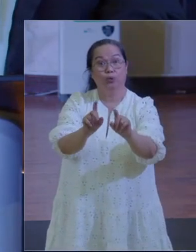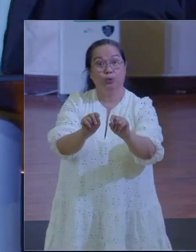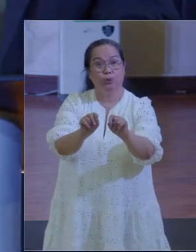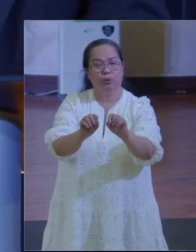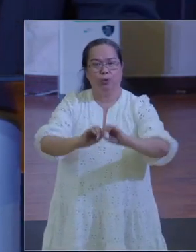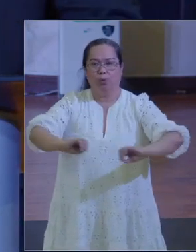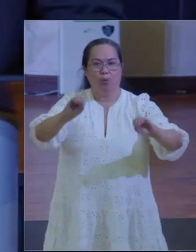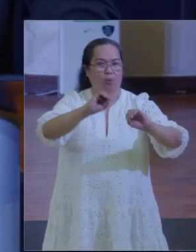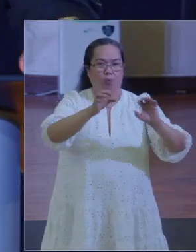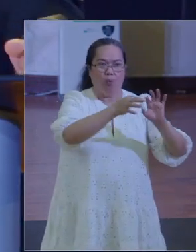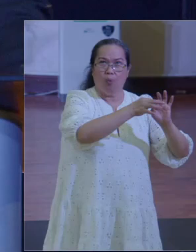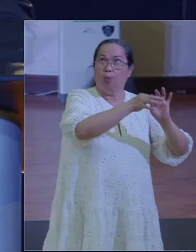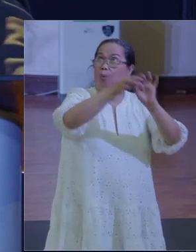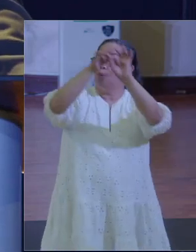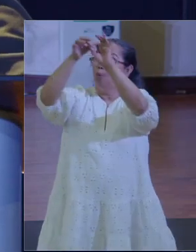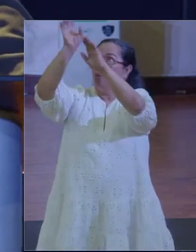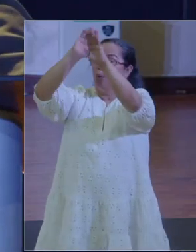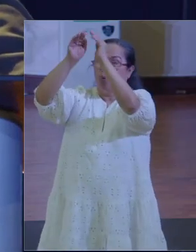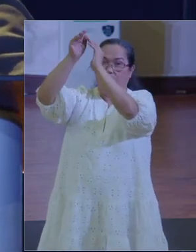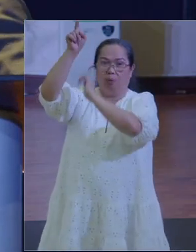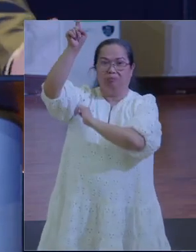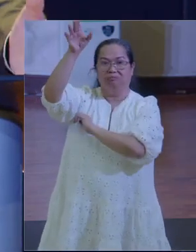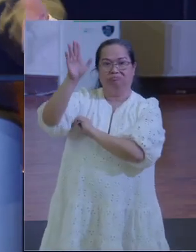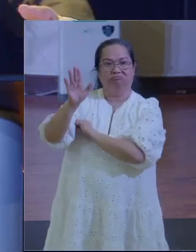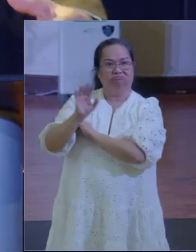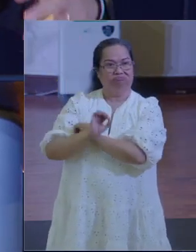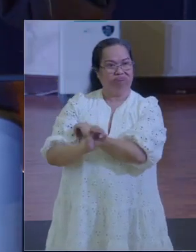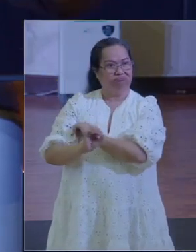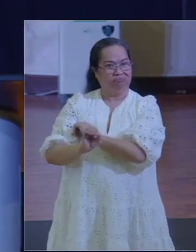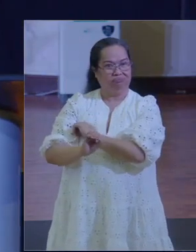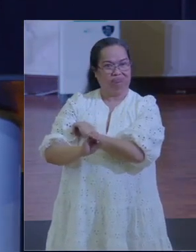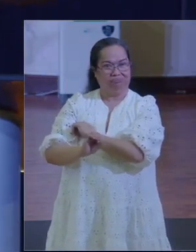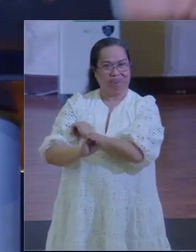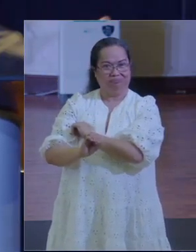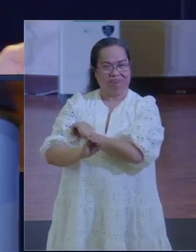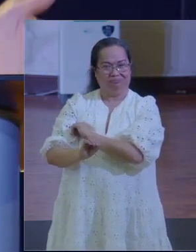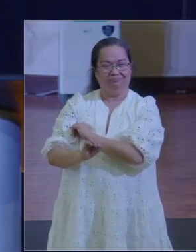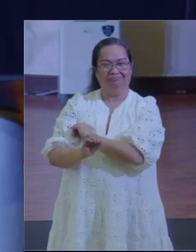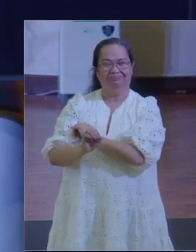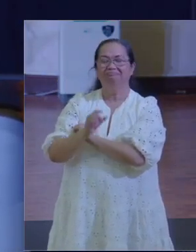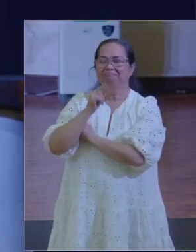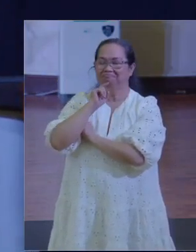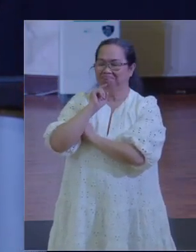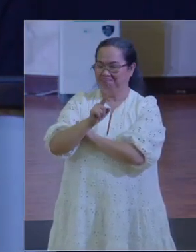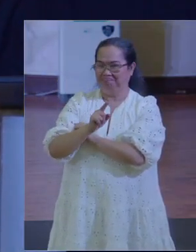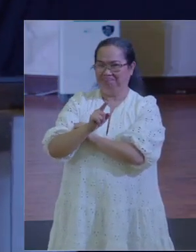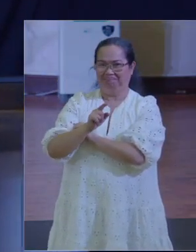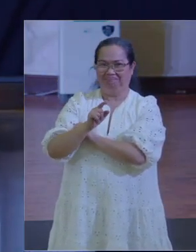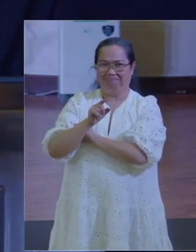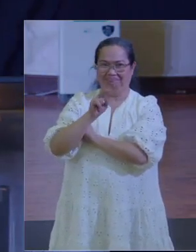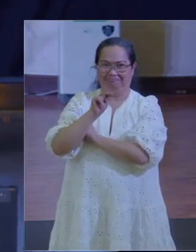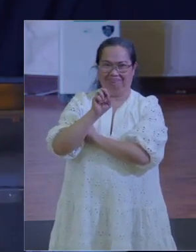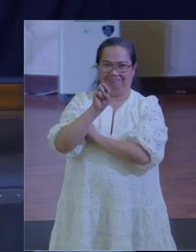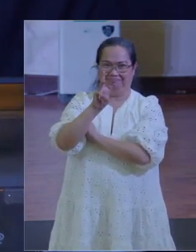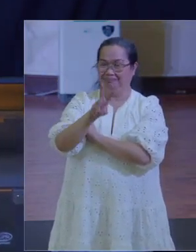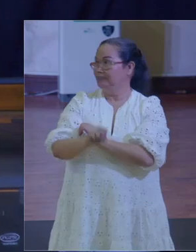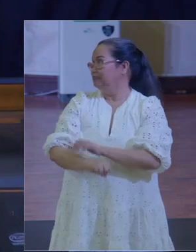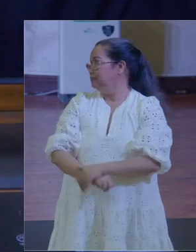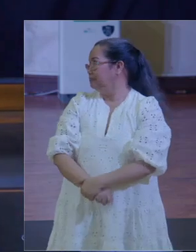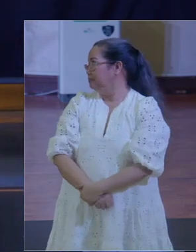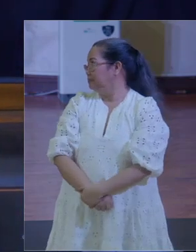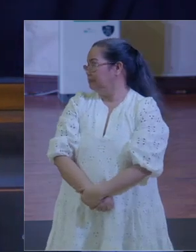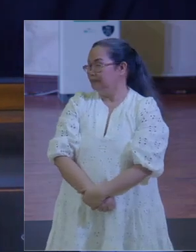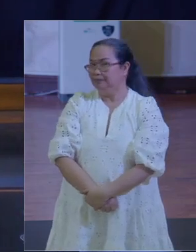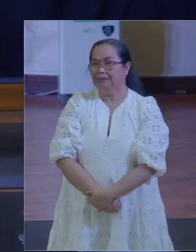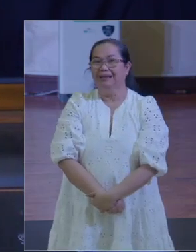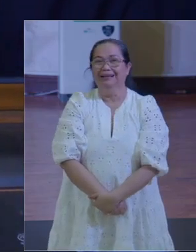magkakaroon ng bahagi sa kaharian ng Diyos. Recently po, big news. Pwede kong banggitin dito, no? Hindi